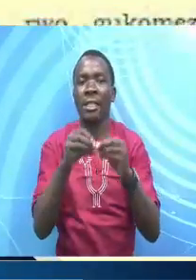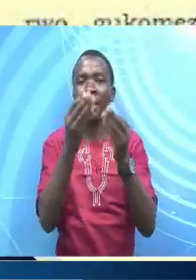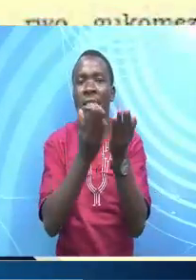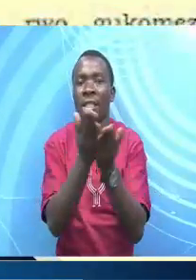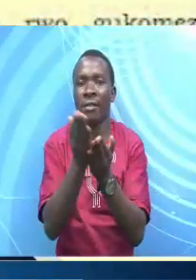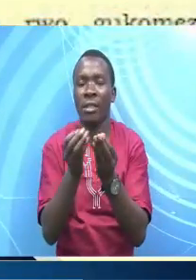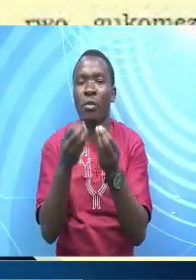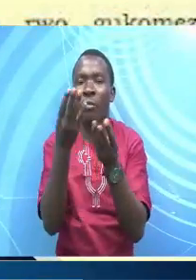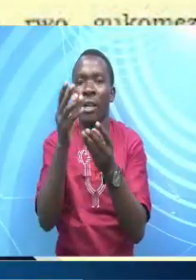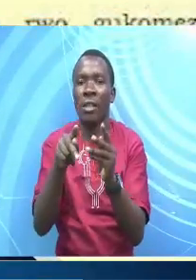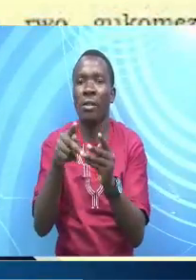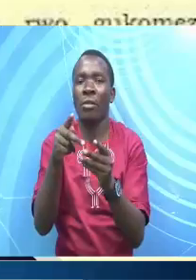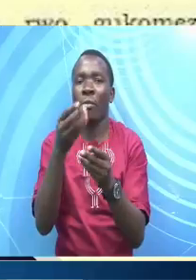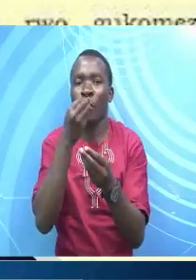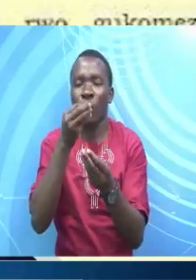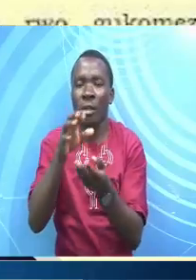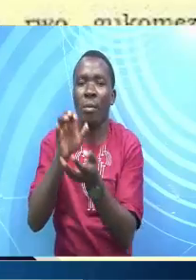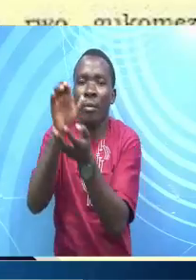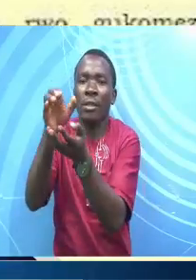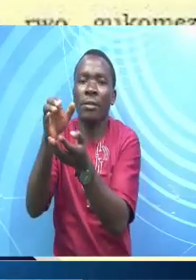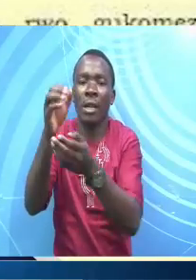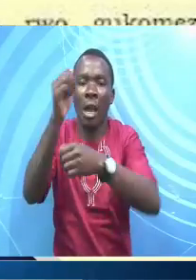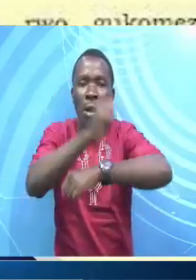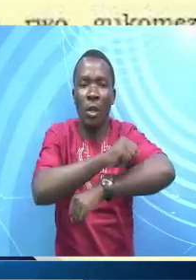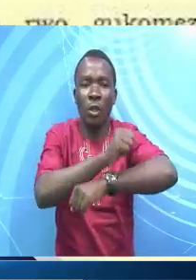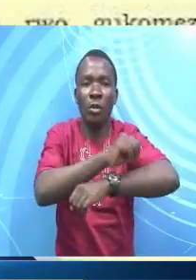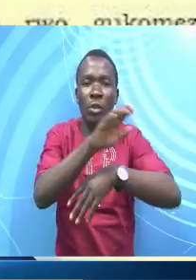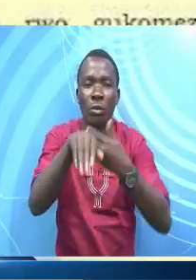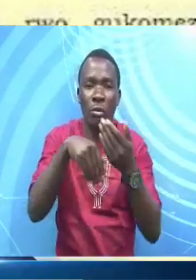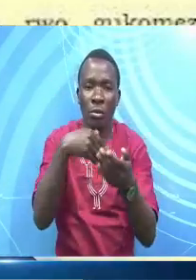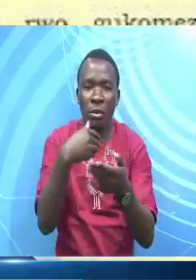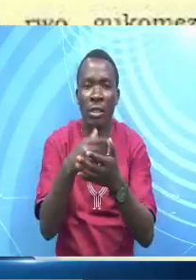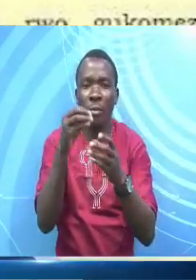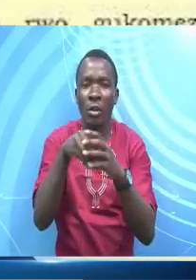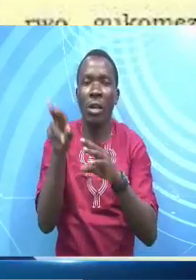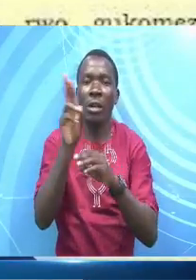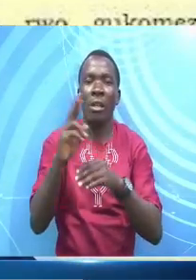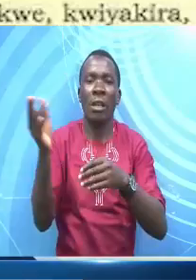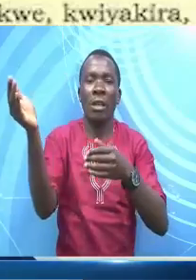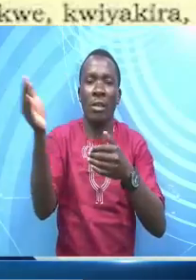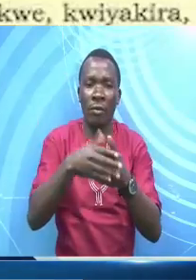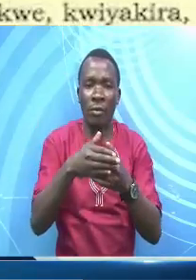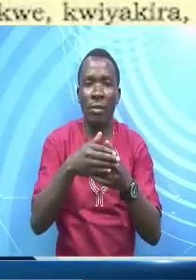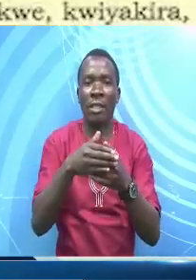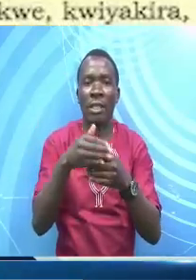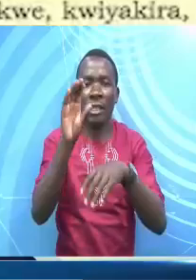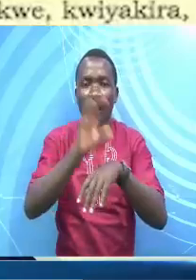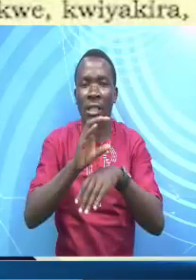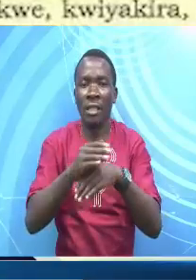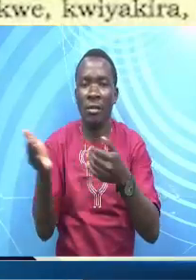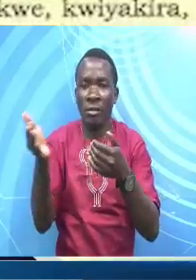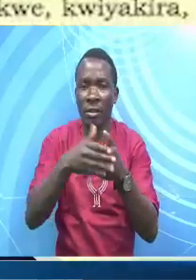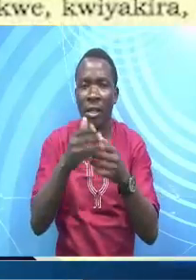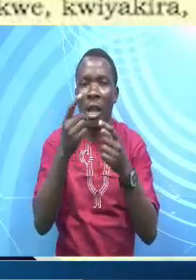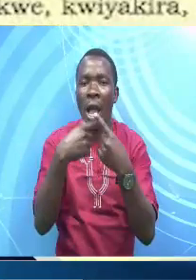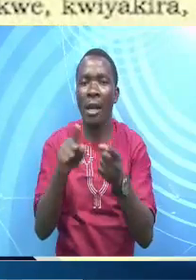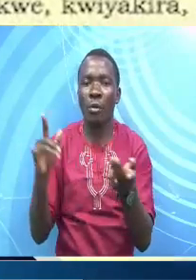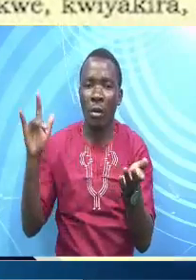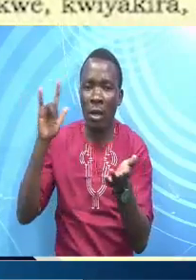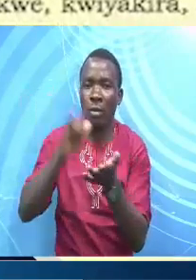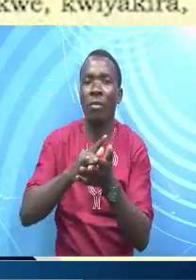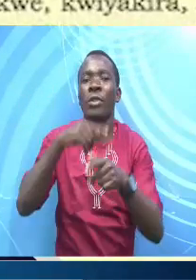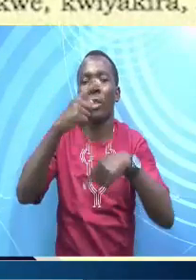babitahana amashuri yose harimo na za kaminuza nayo yafunzwe insengero zafunzwe gusa ikibuga mpuzamahanga cya Kigali kizakomeza gukora